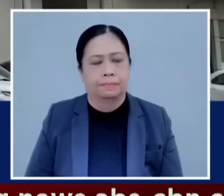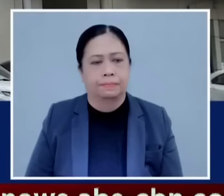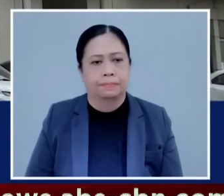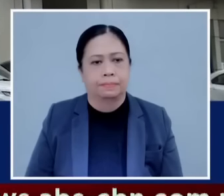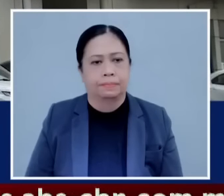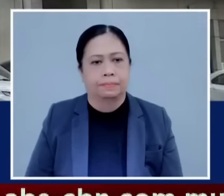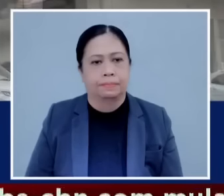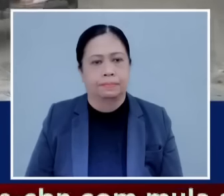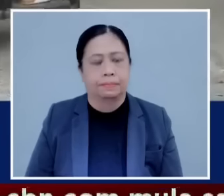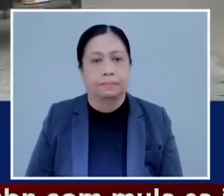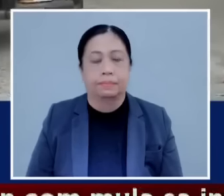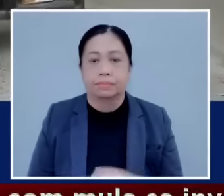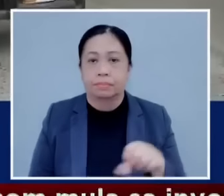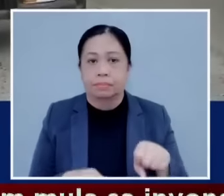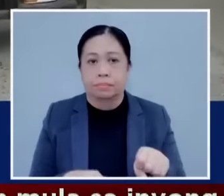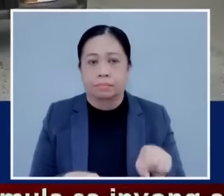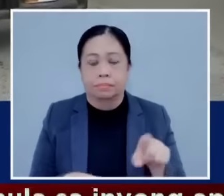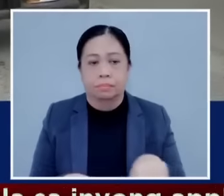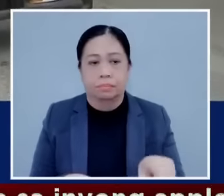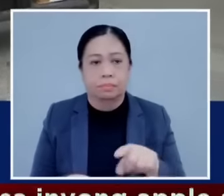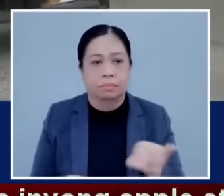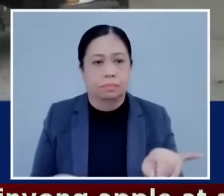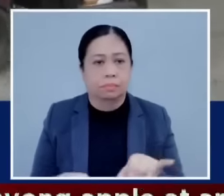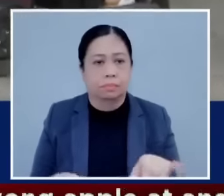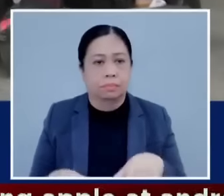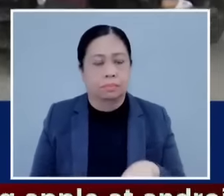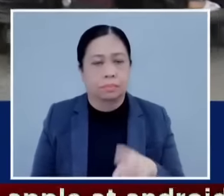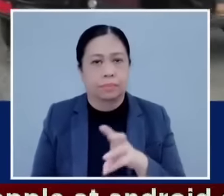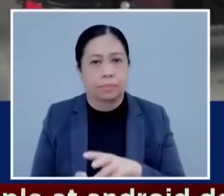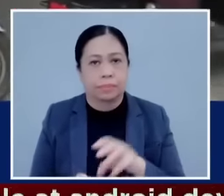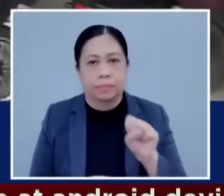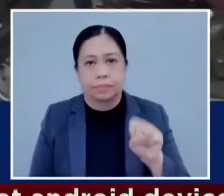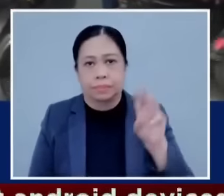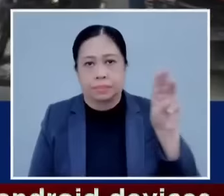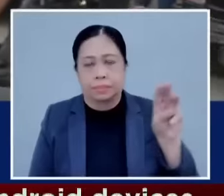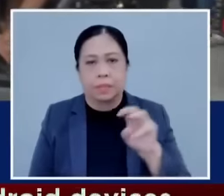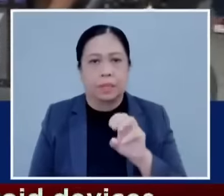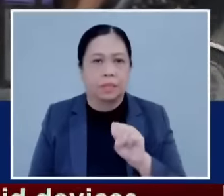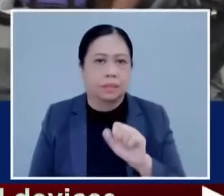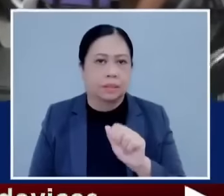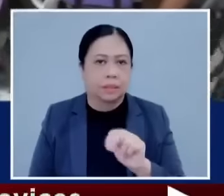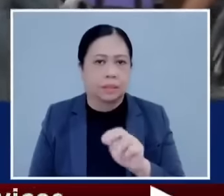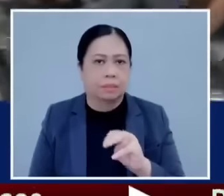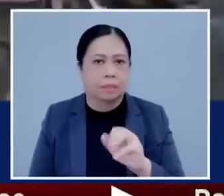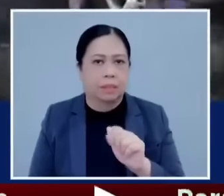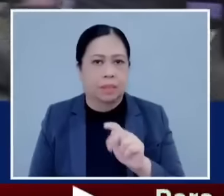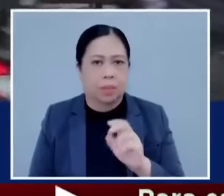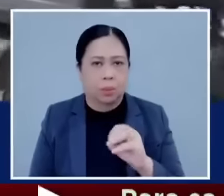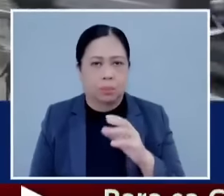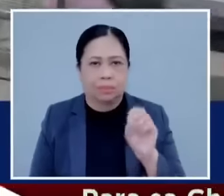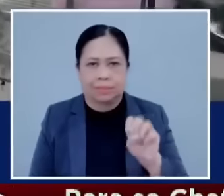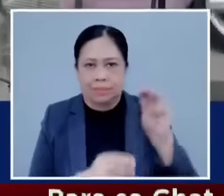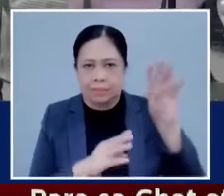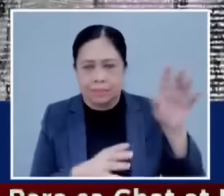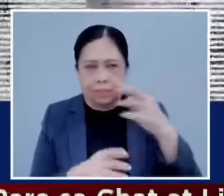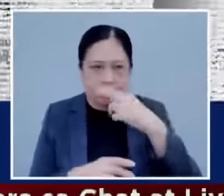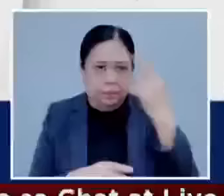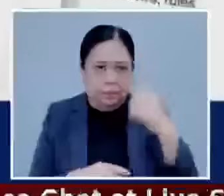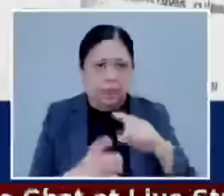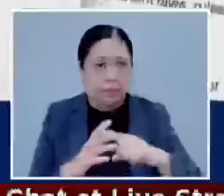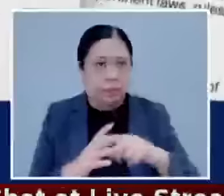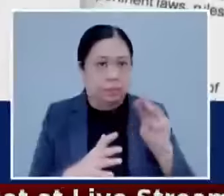Kaliwat kanan ng tricycle at e-trike na gaya nito dito sa bayan ng San Mateo sa Rizal. Nitong Lunes, sinimula na dito ang paghihigpit sa